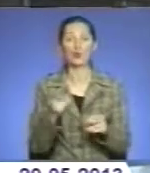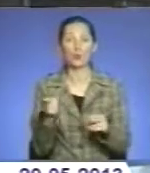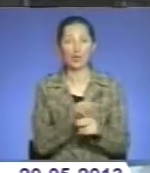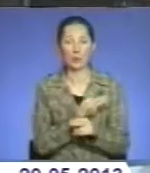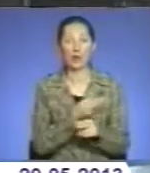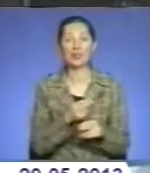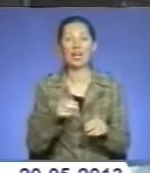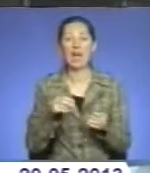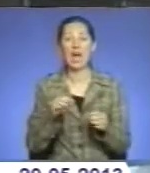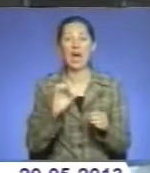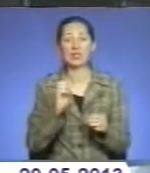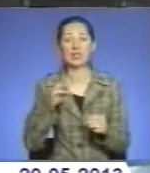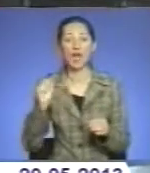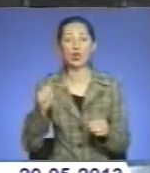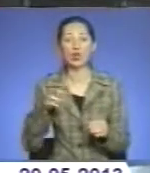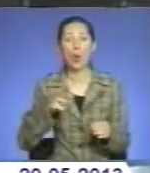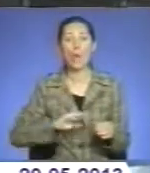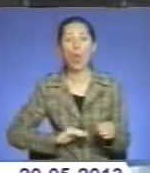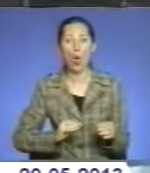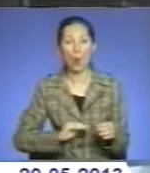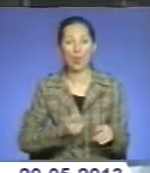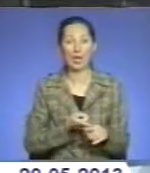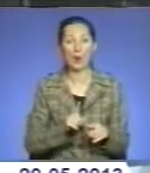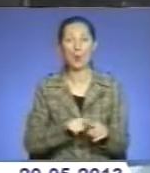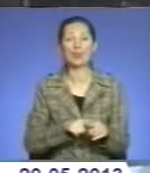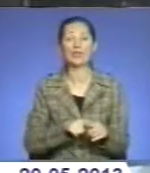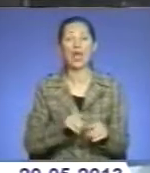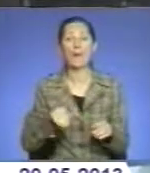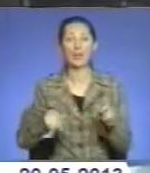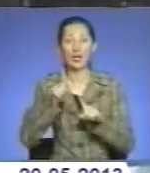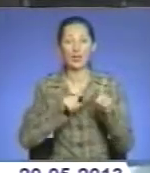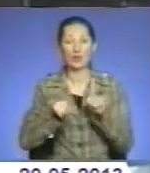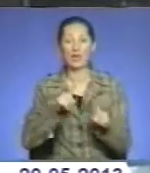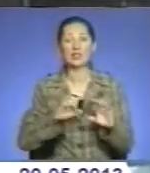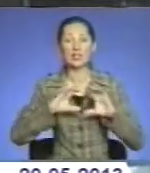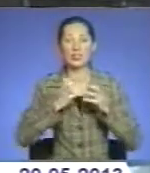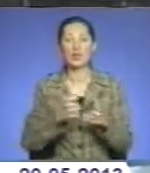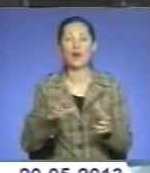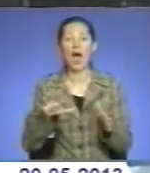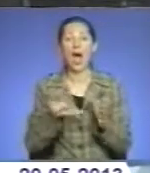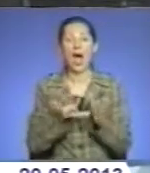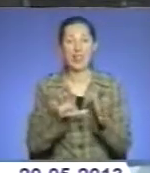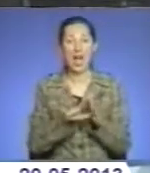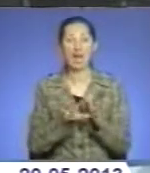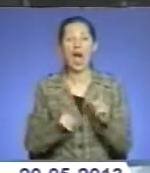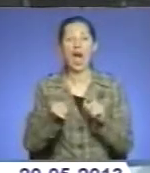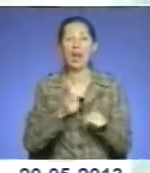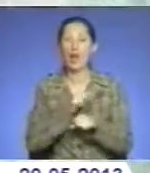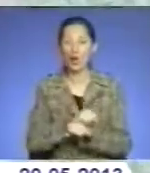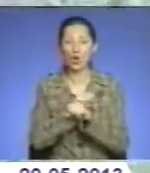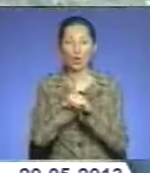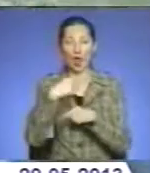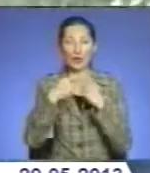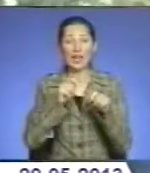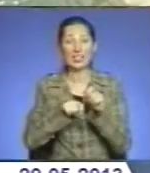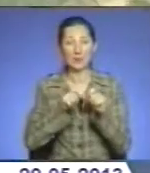Про це під час міжнародної конференції «Світова LNG-революція. Енергетична незалежність України» говорили експерти з енергетичних питань.